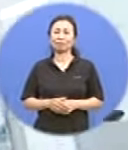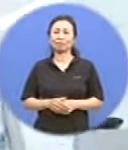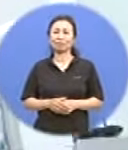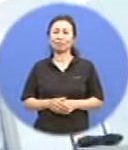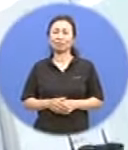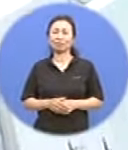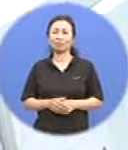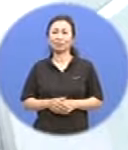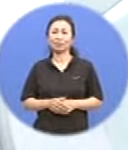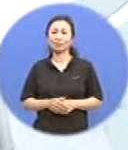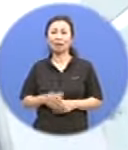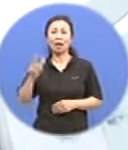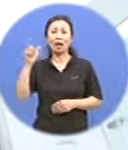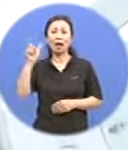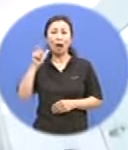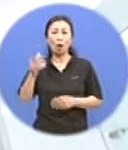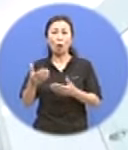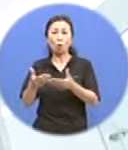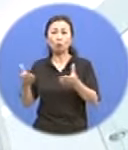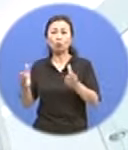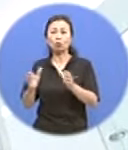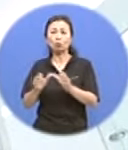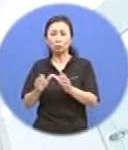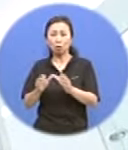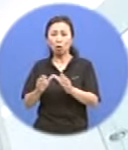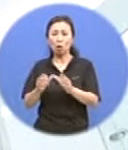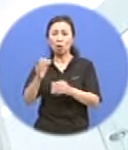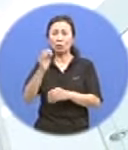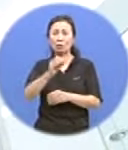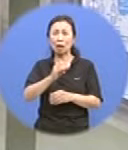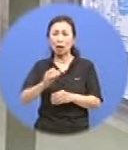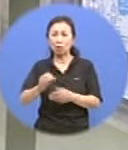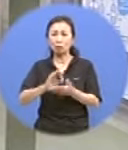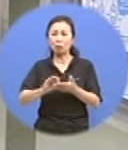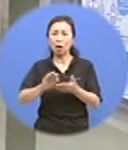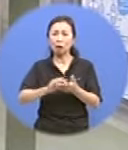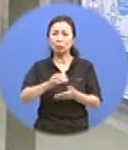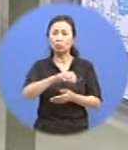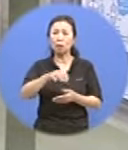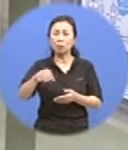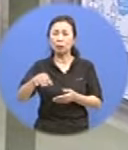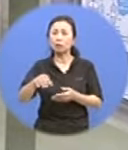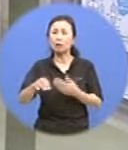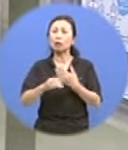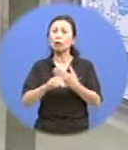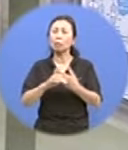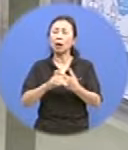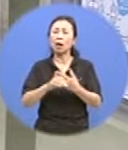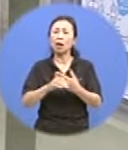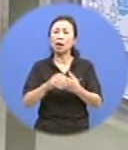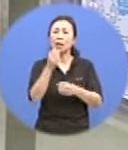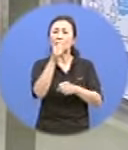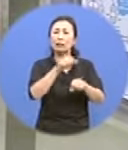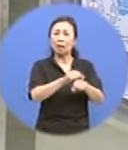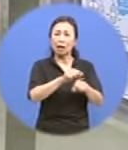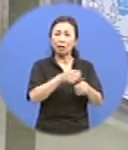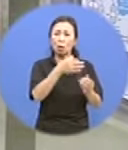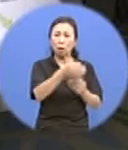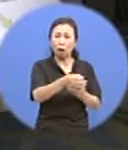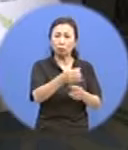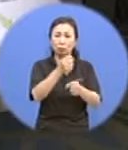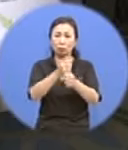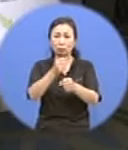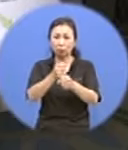の顔グループの製品を使っていただくいろんな場面、例えば原材料を購入して生産、物流、うん、販